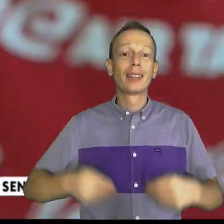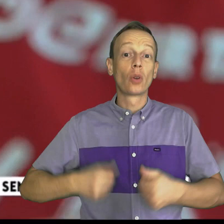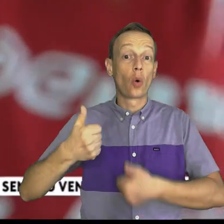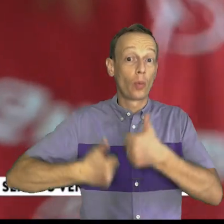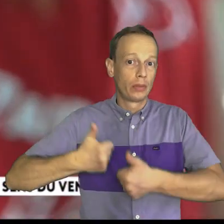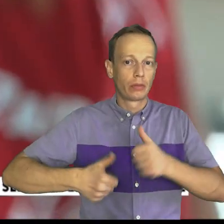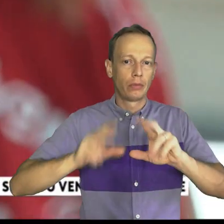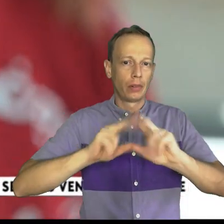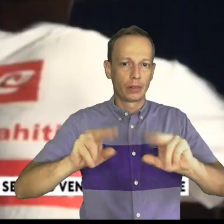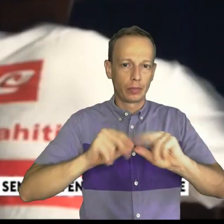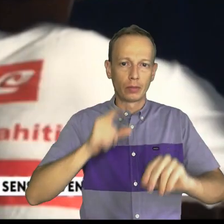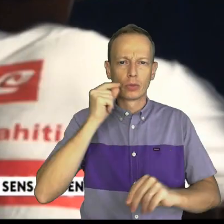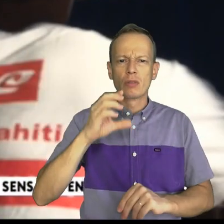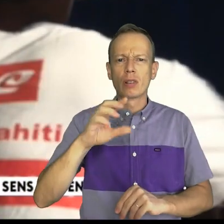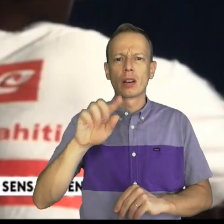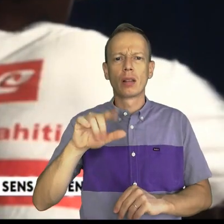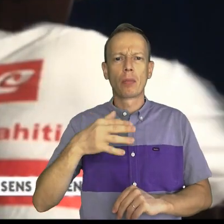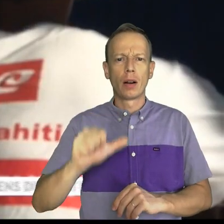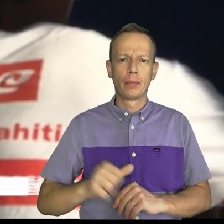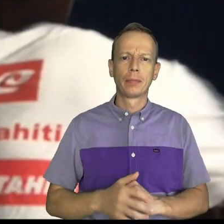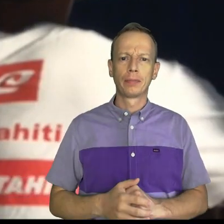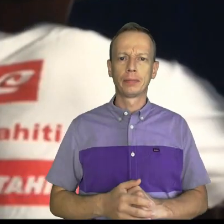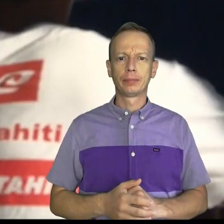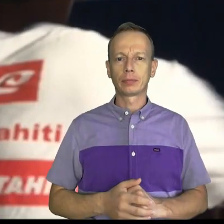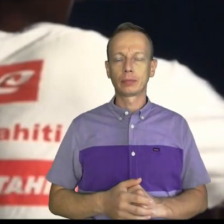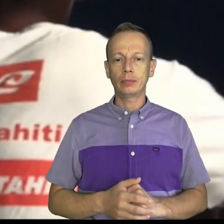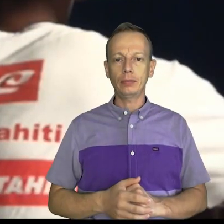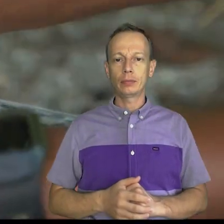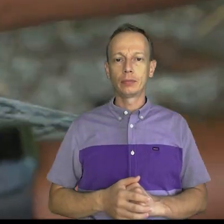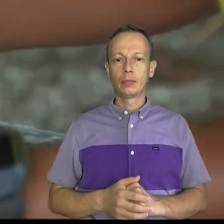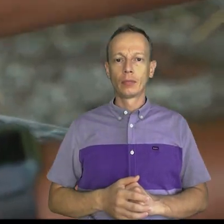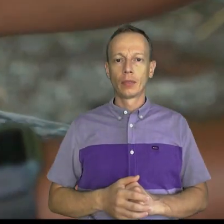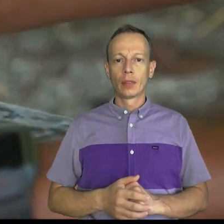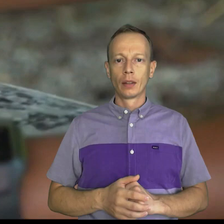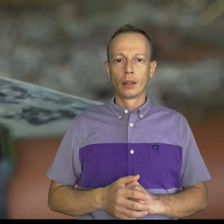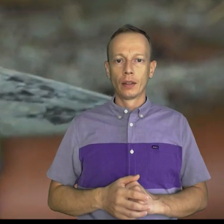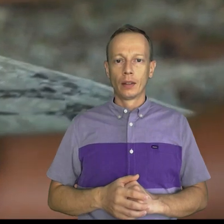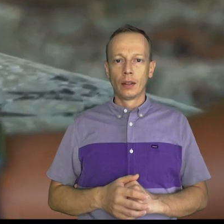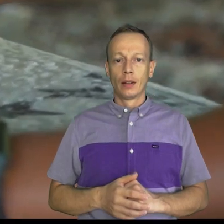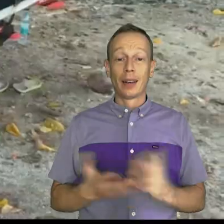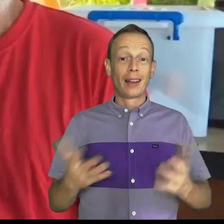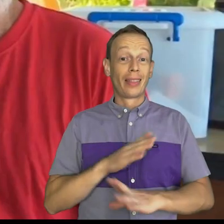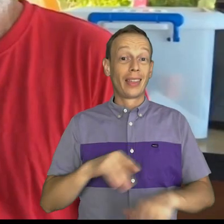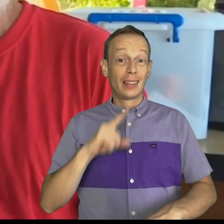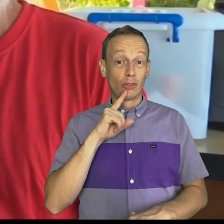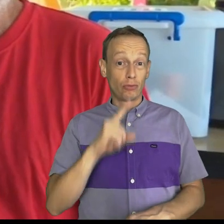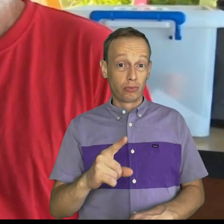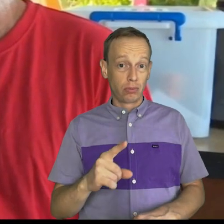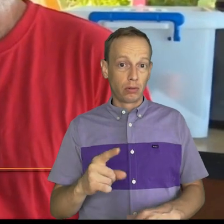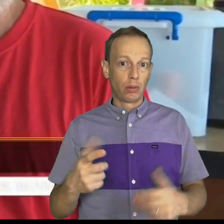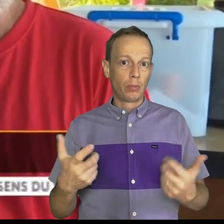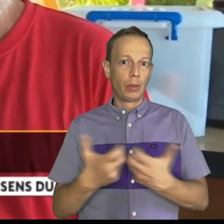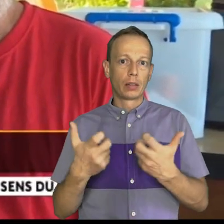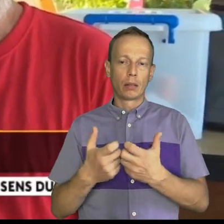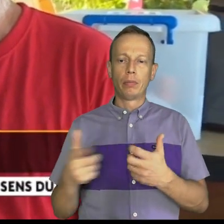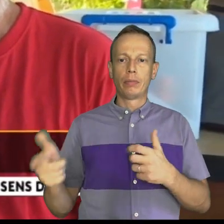Les explications du directeur de compétition, Philippe Climat, au micro d'Inasio Rebeino et Maroukiduri. « Ça va être la dernière journée. Moi, par